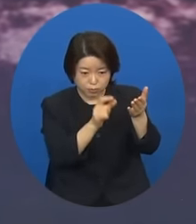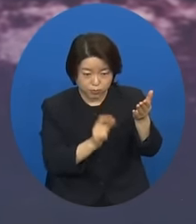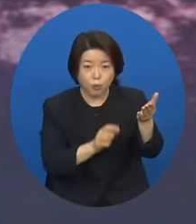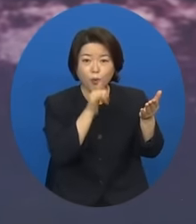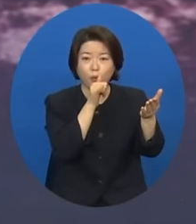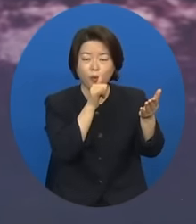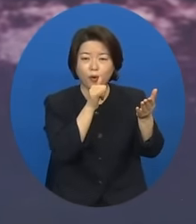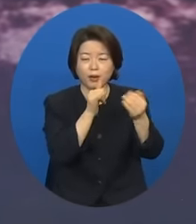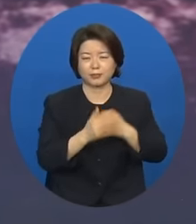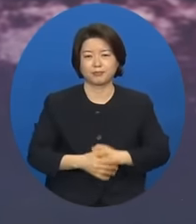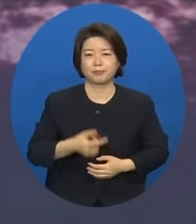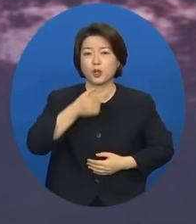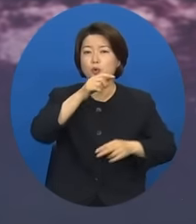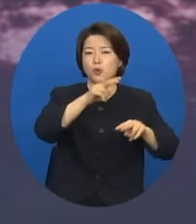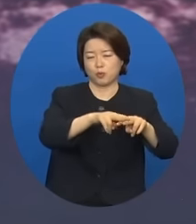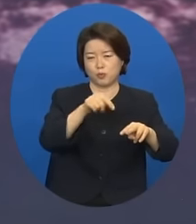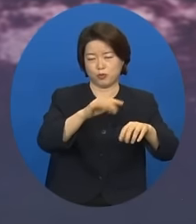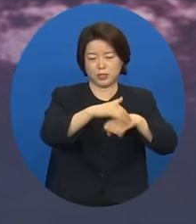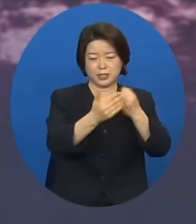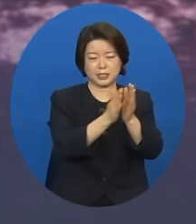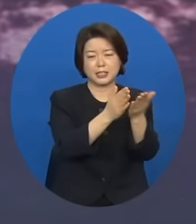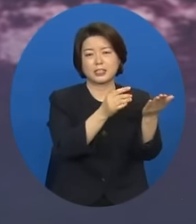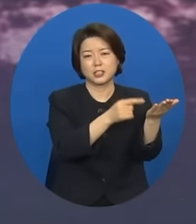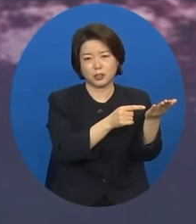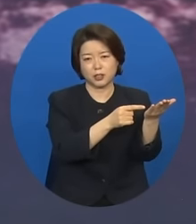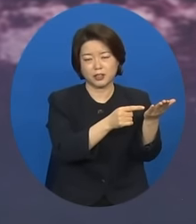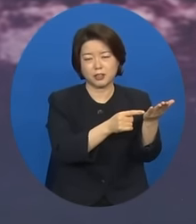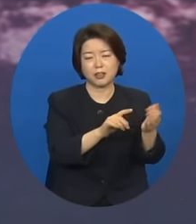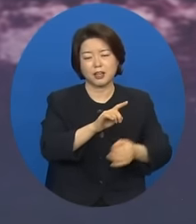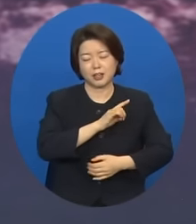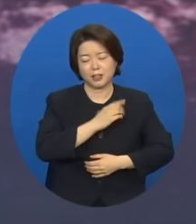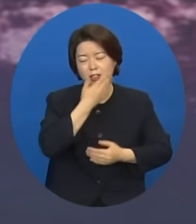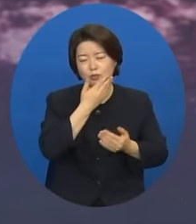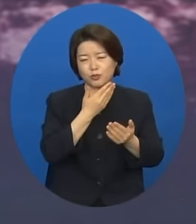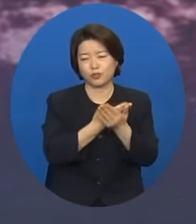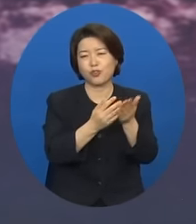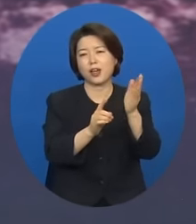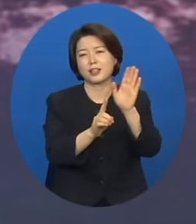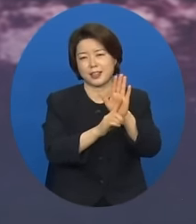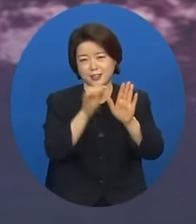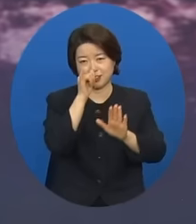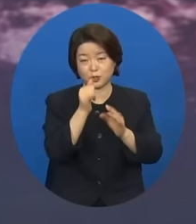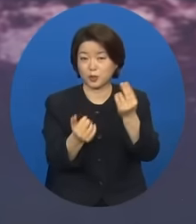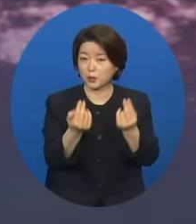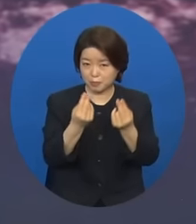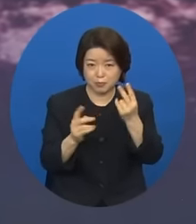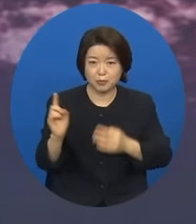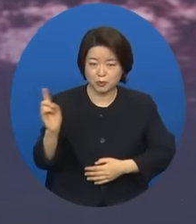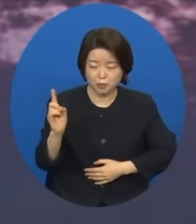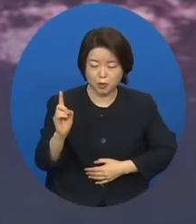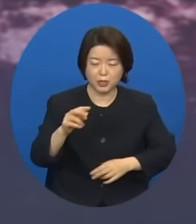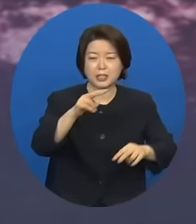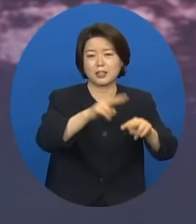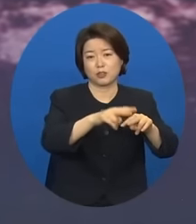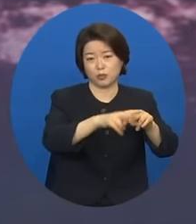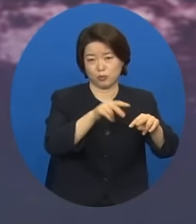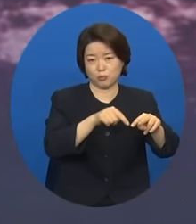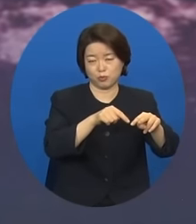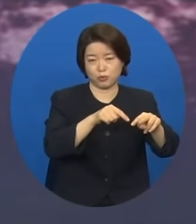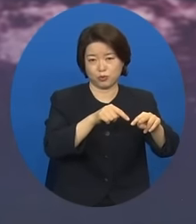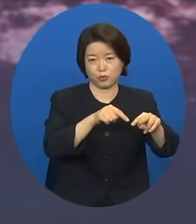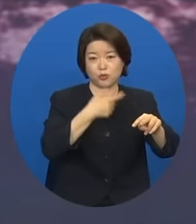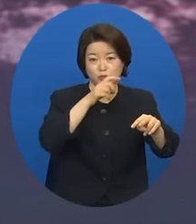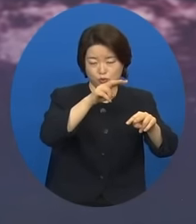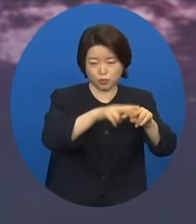우물은 성경에서 너무 중요한 상징을 갖고 있습니다 너무나 중요한 상징이 바로 우물이 찾아가고 있는